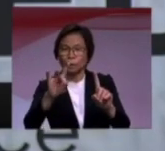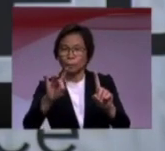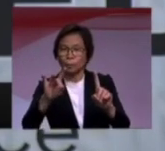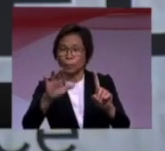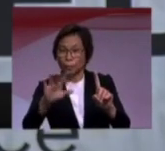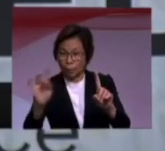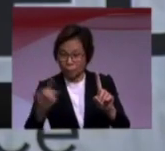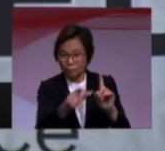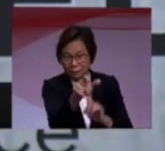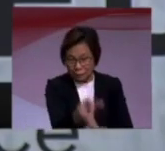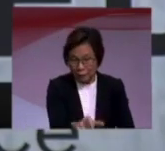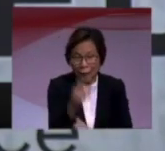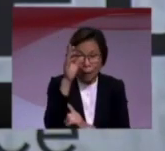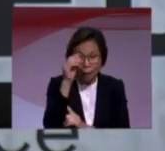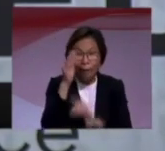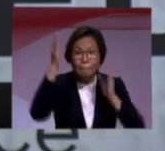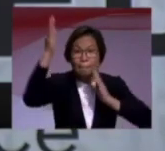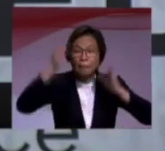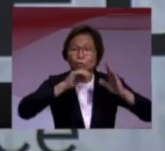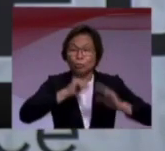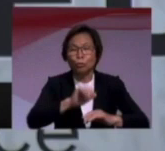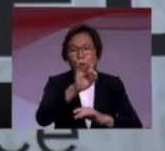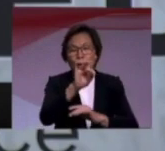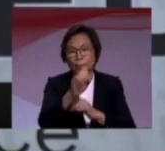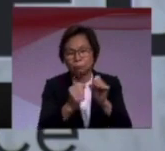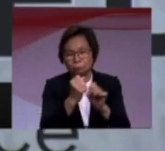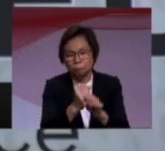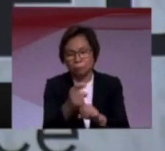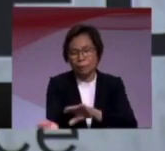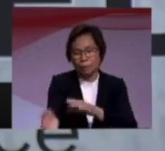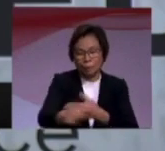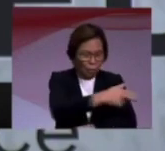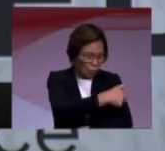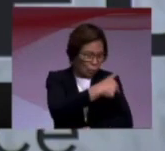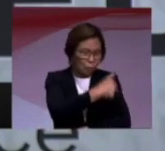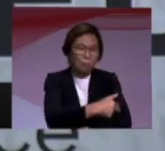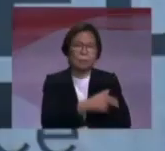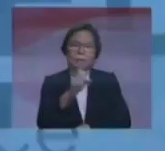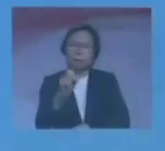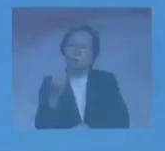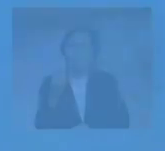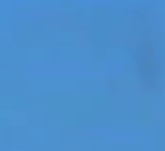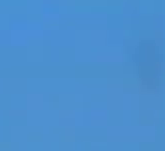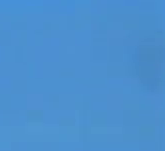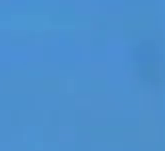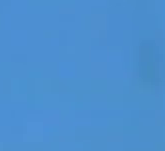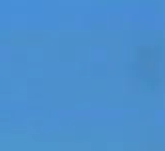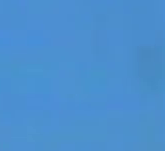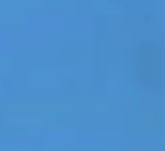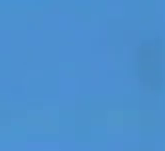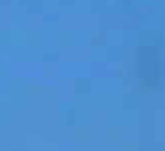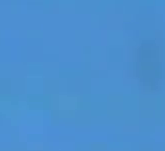51,858, seorang lelaki warga negara berusia 80 tahun meninggal di Hospital Duchess of Kent, Sandakan.